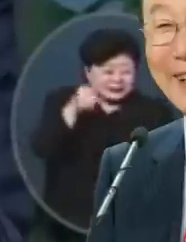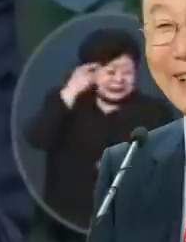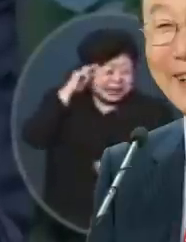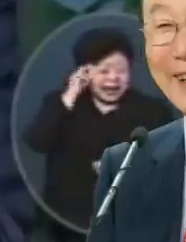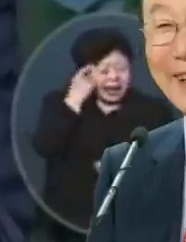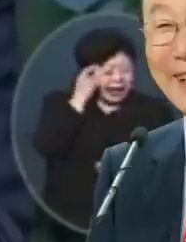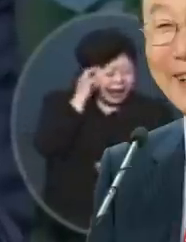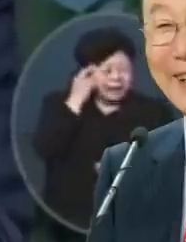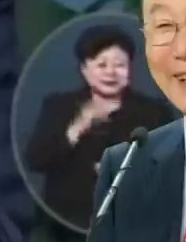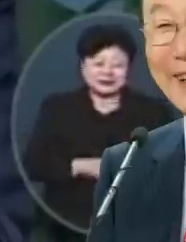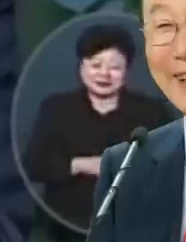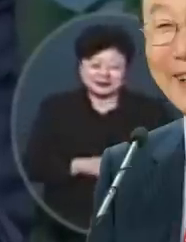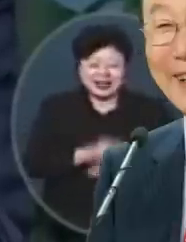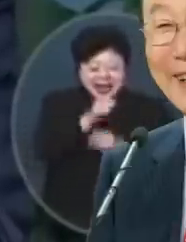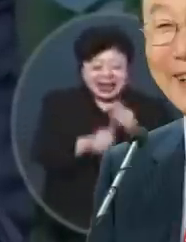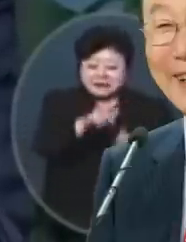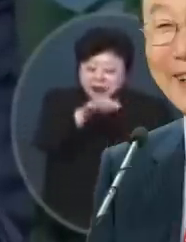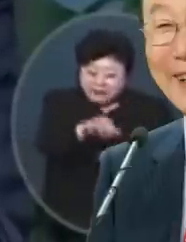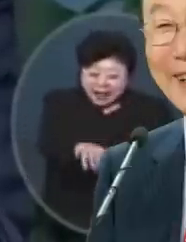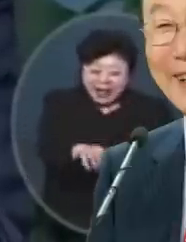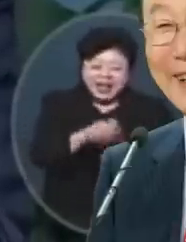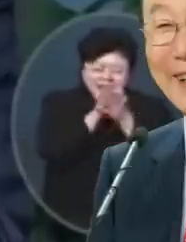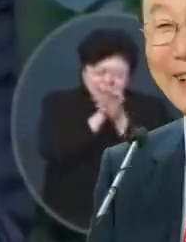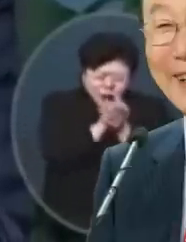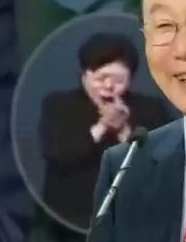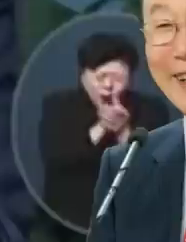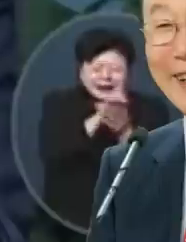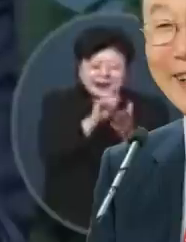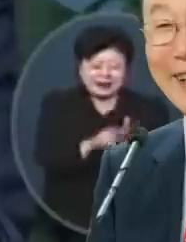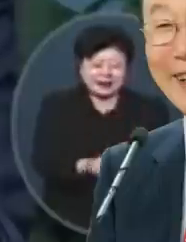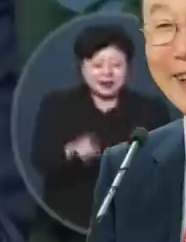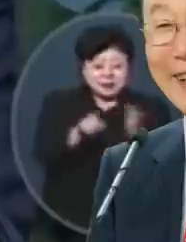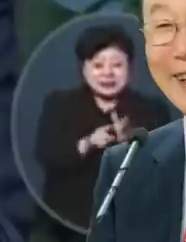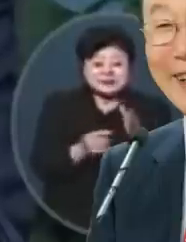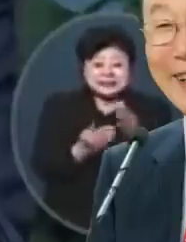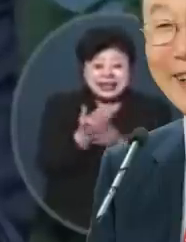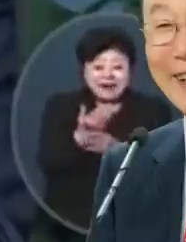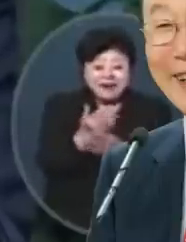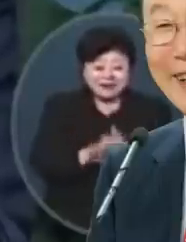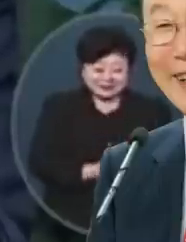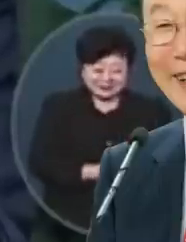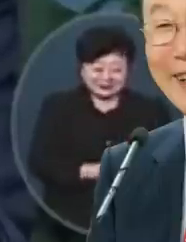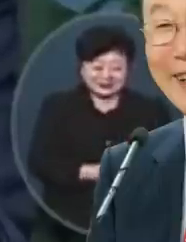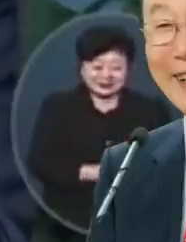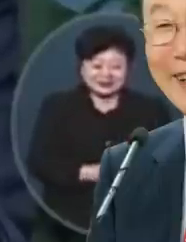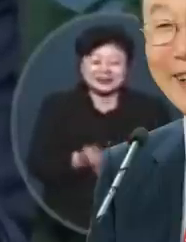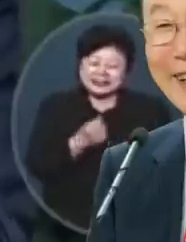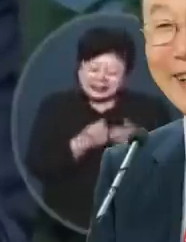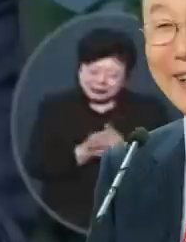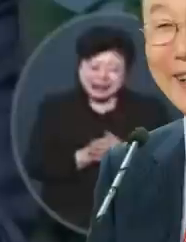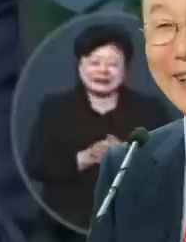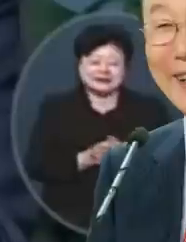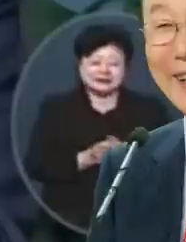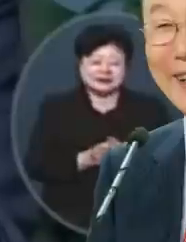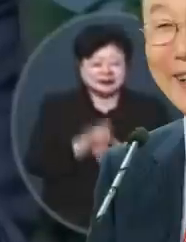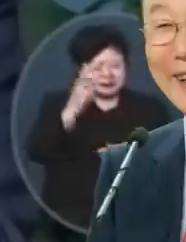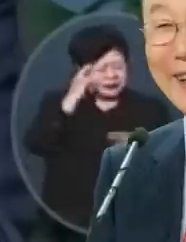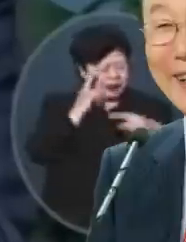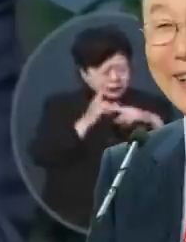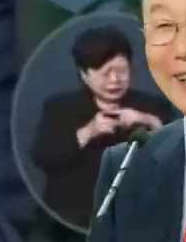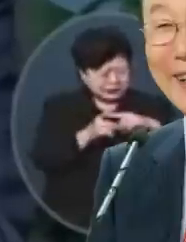상상하며 하나님 앞에 기도할 때 믿음이 생겨나는 것입니다. 그러므로